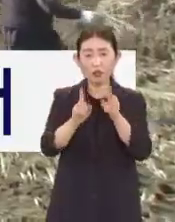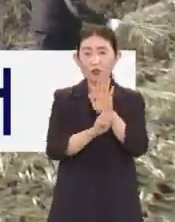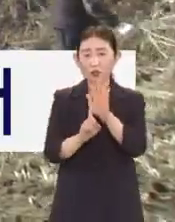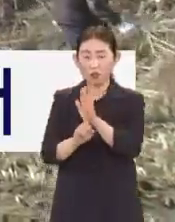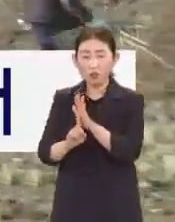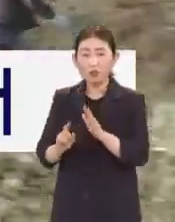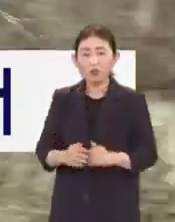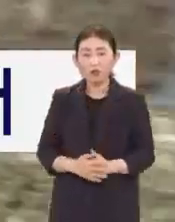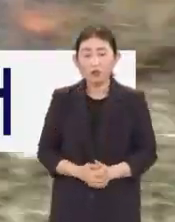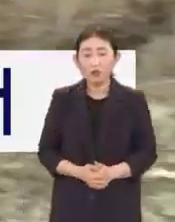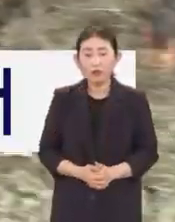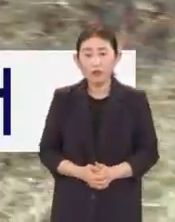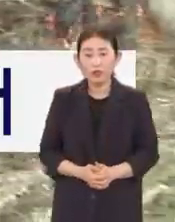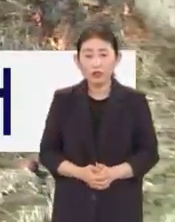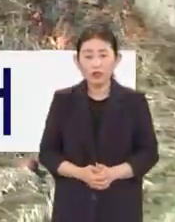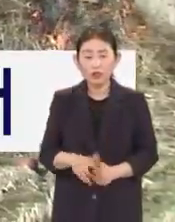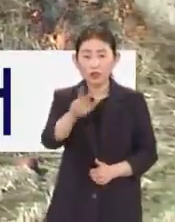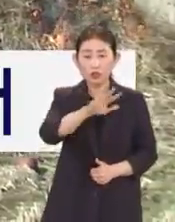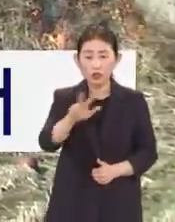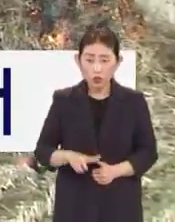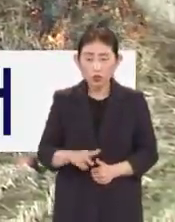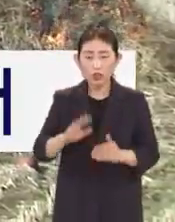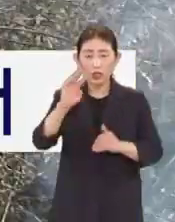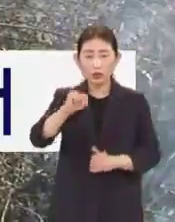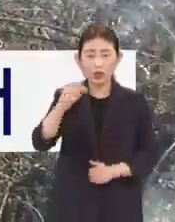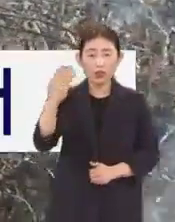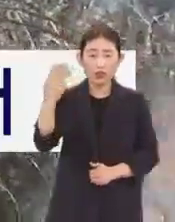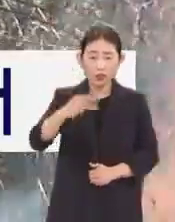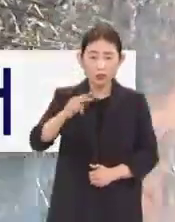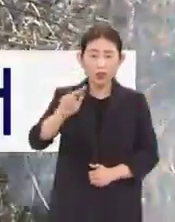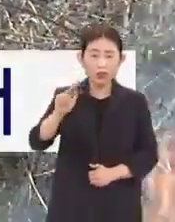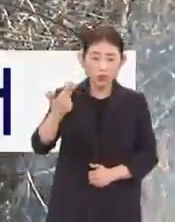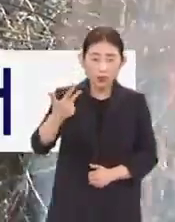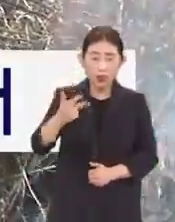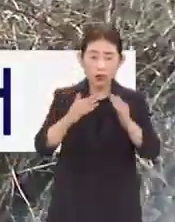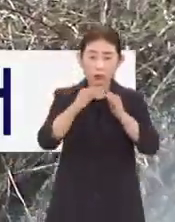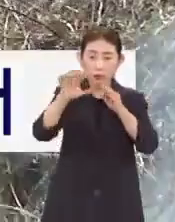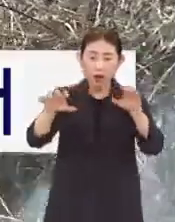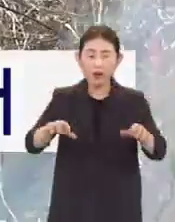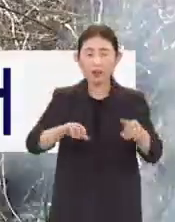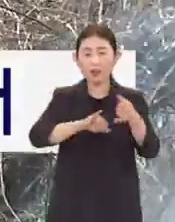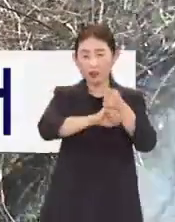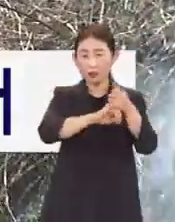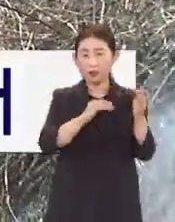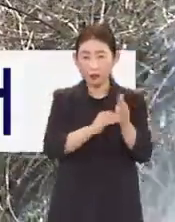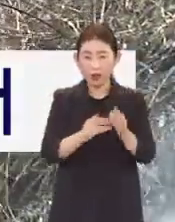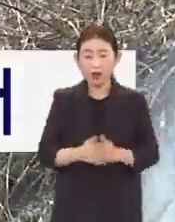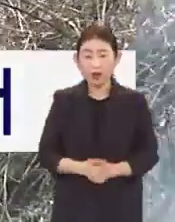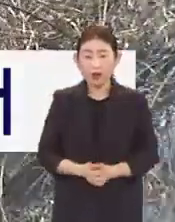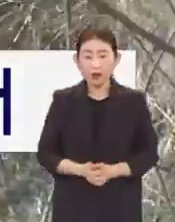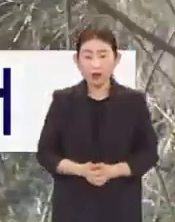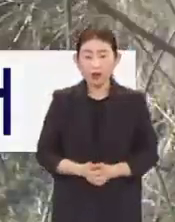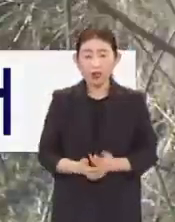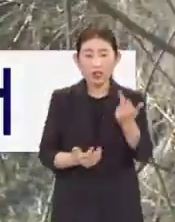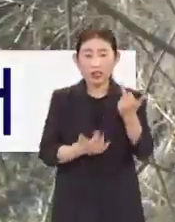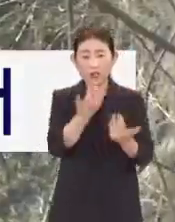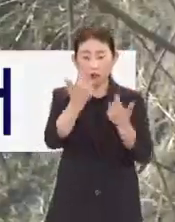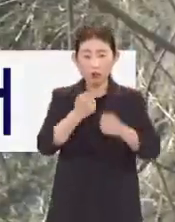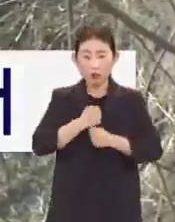이번 캠페인에는 전국 23,200일은 6개 마을이 서약했으며 참여 마을은